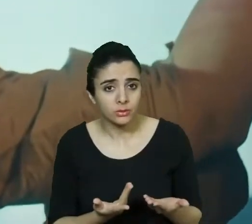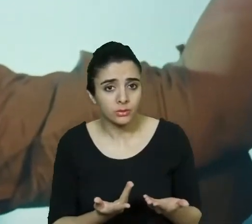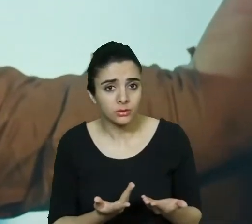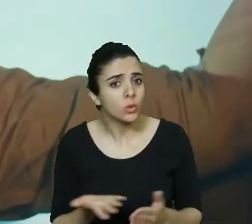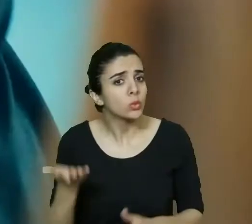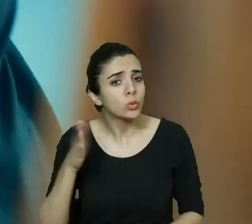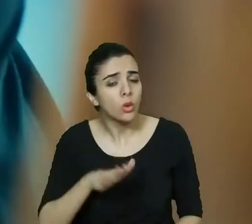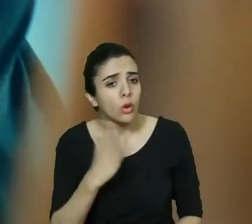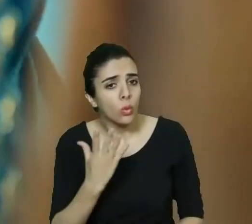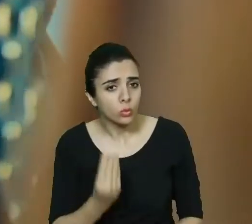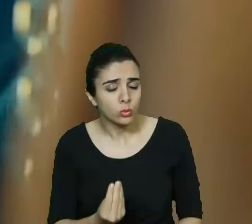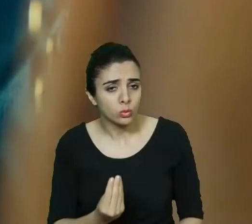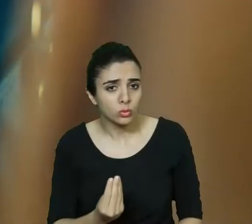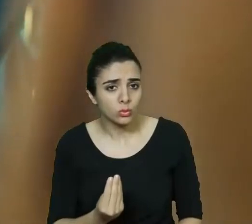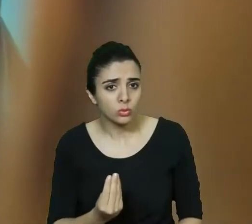Sonra...